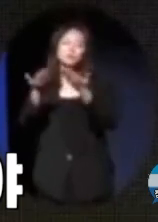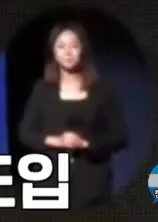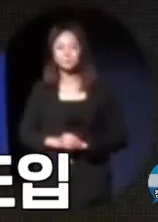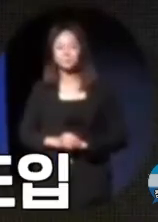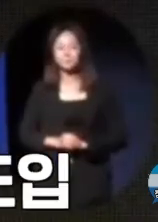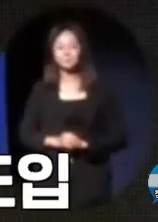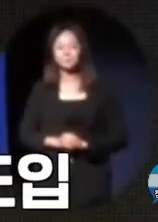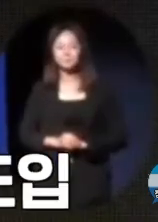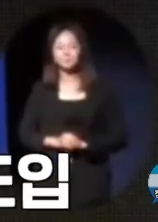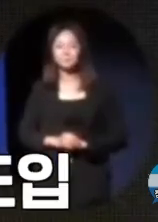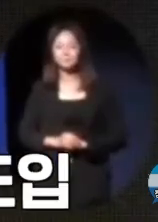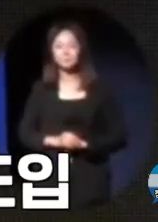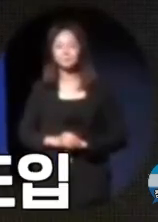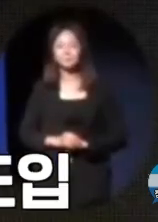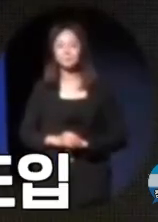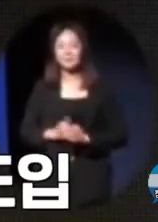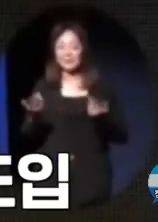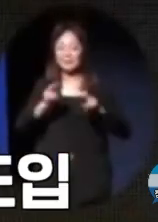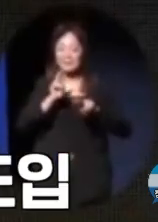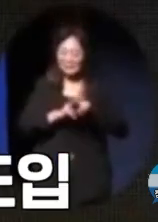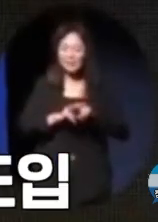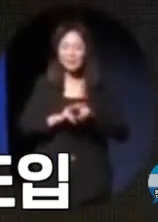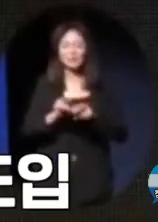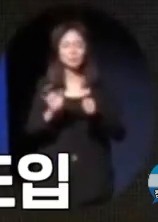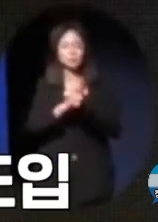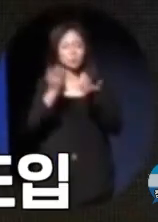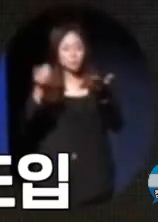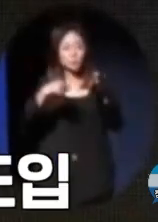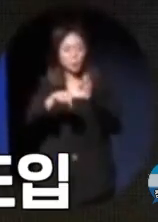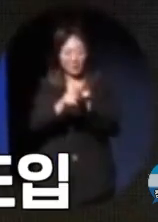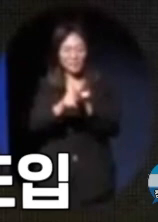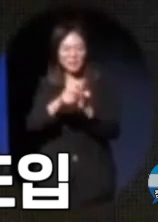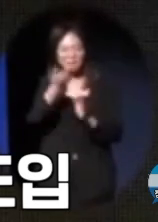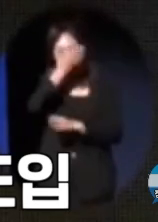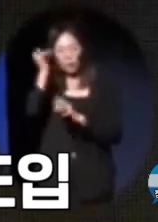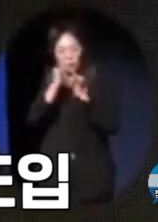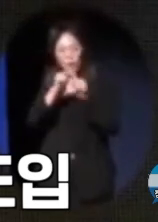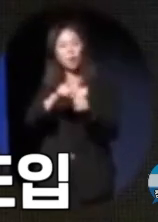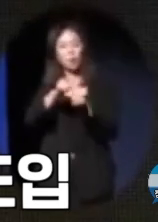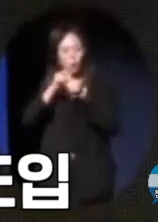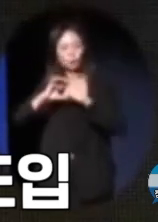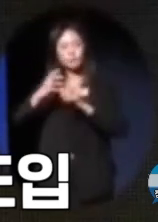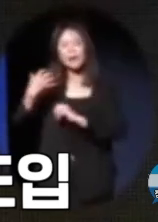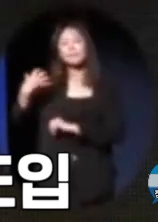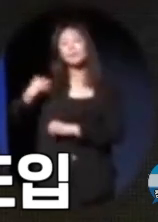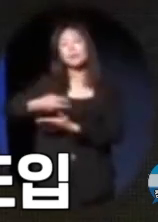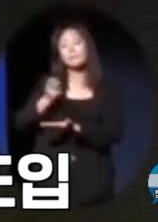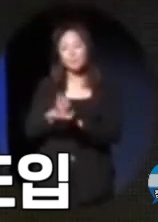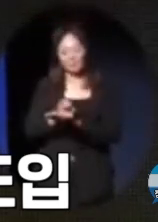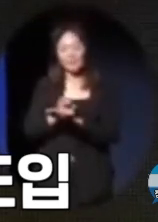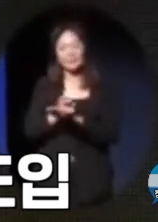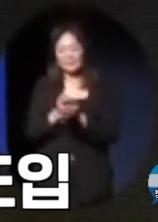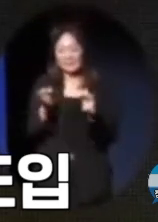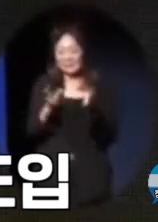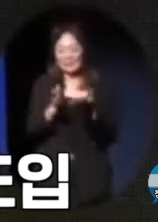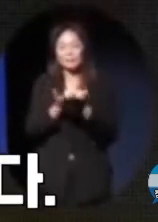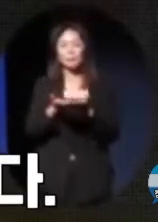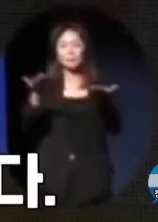합니다. 일자리 절벽을 돌파하기 위해 청년 고용 국가보장제를 한시적으로